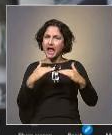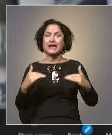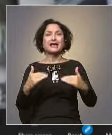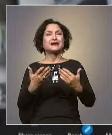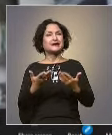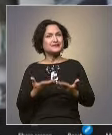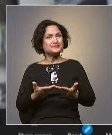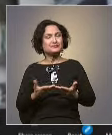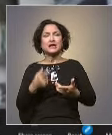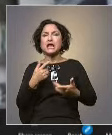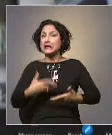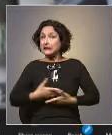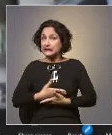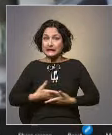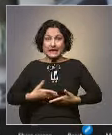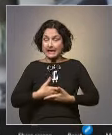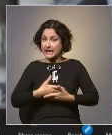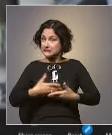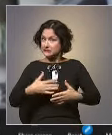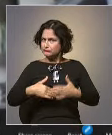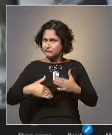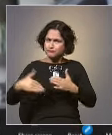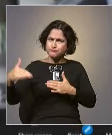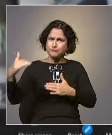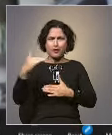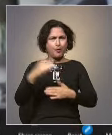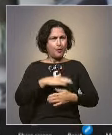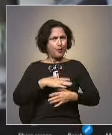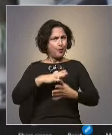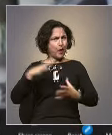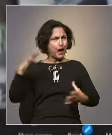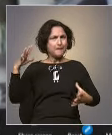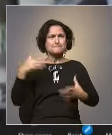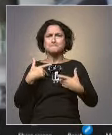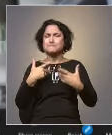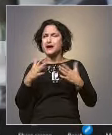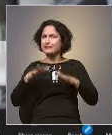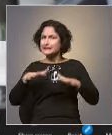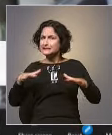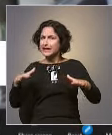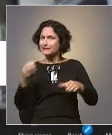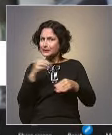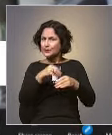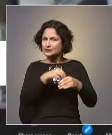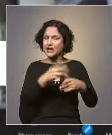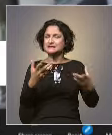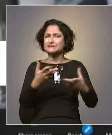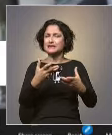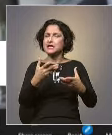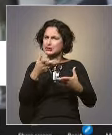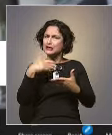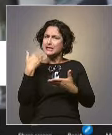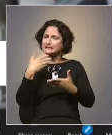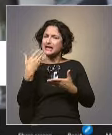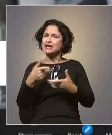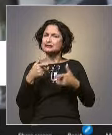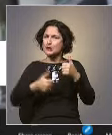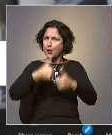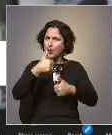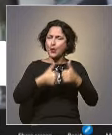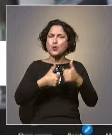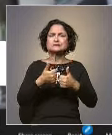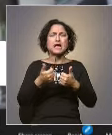Добре, а интереса засилва ли се от страна на учениците? Защото знам, че участват. Сега след малко ще ни кажете повече за самия конкурс, как могат да